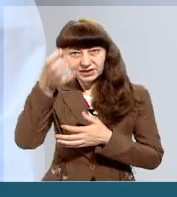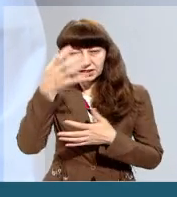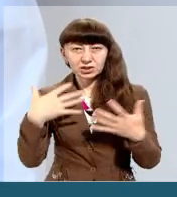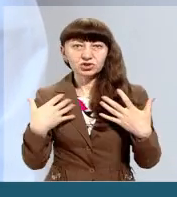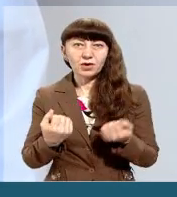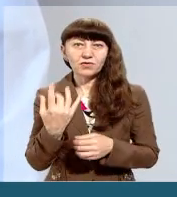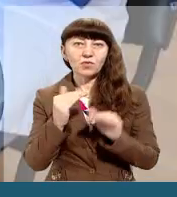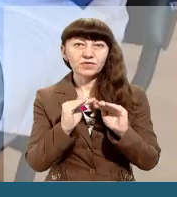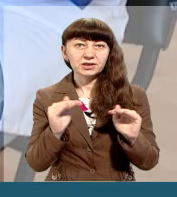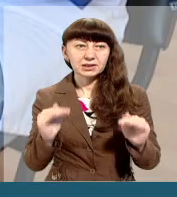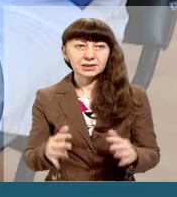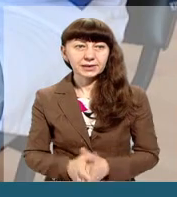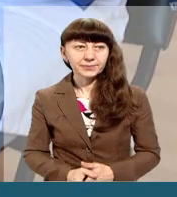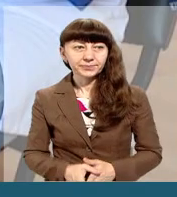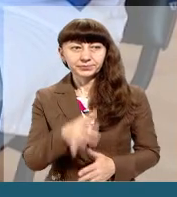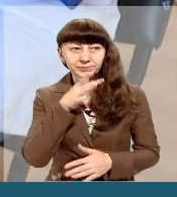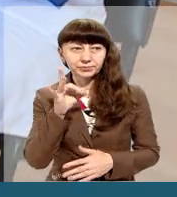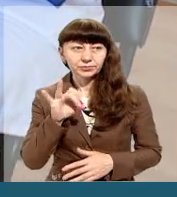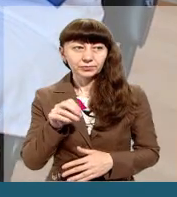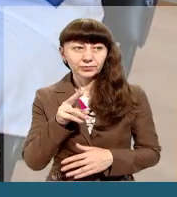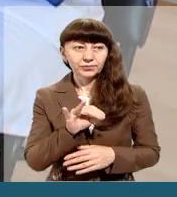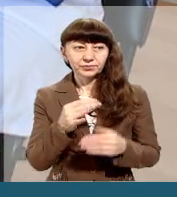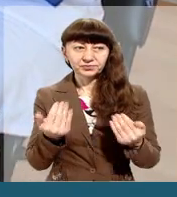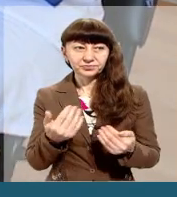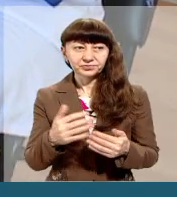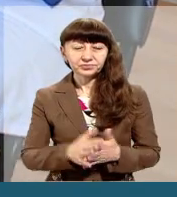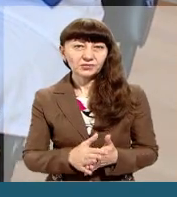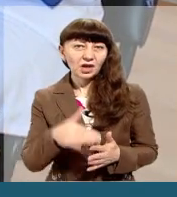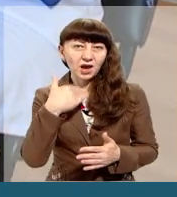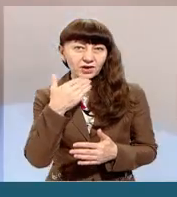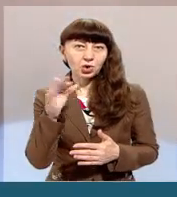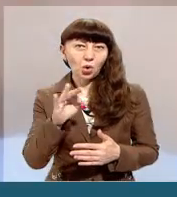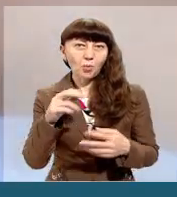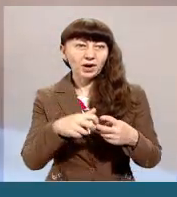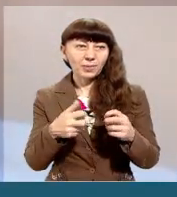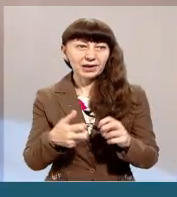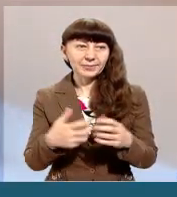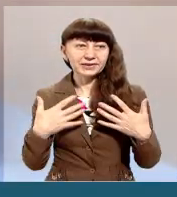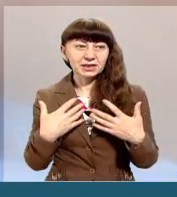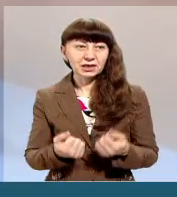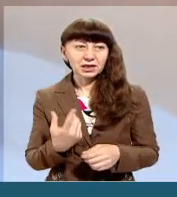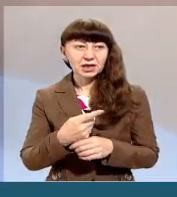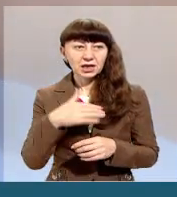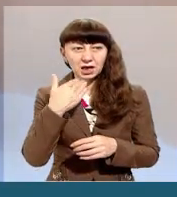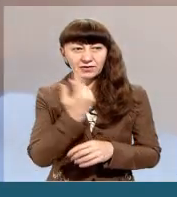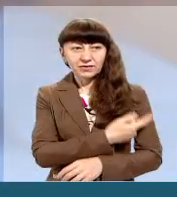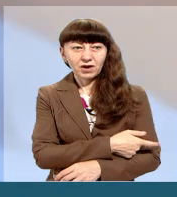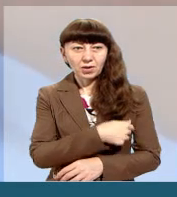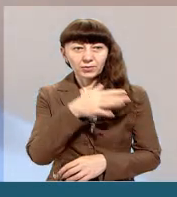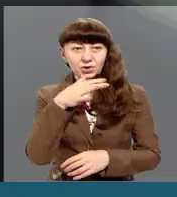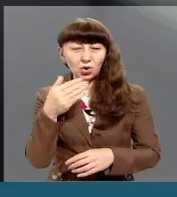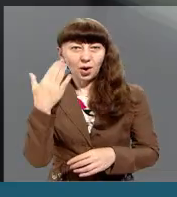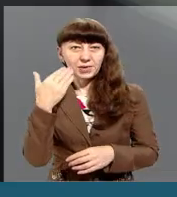психического здоровья у детей. Многие подростки сегодня не стесняются говорить о проблемах ментального здоровья. И это, говорят врачи, во